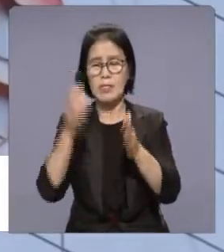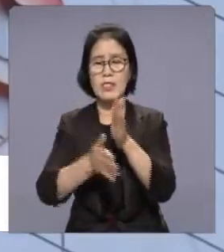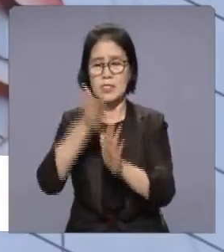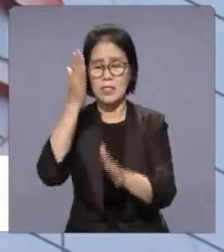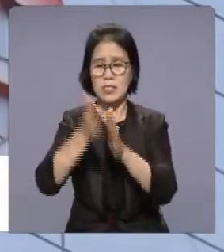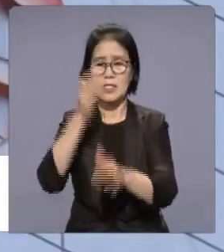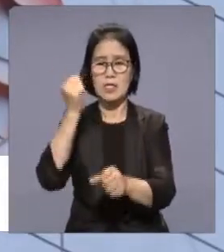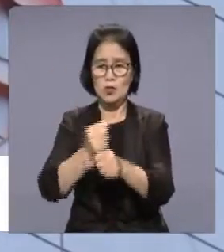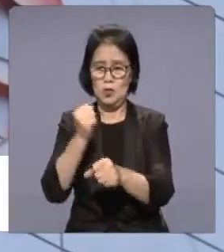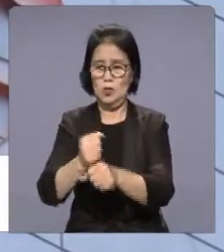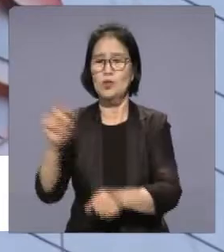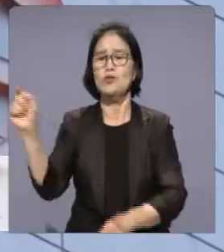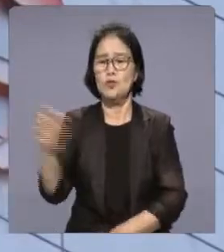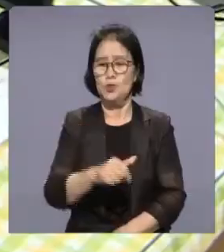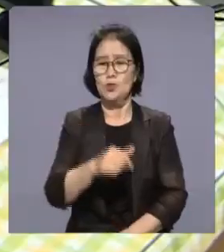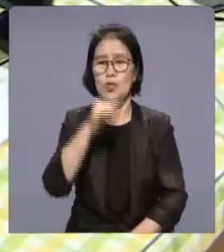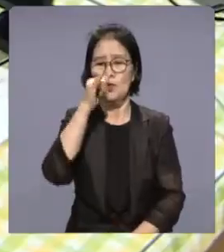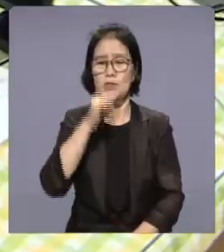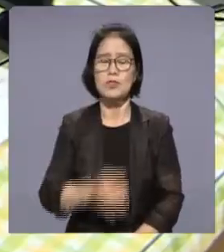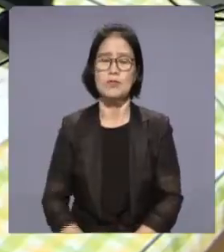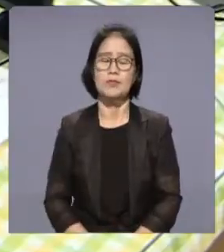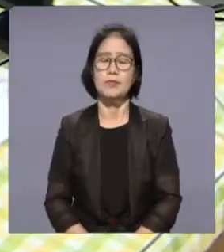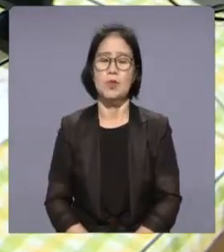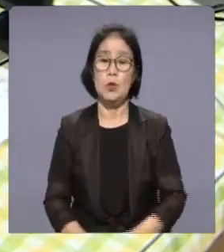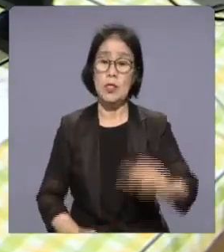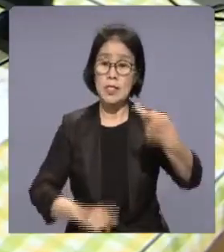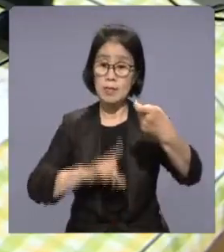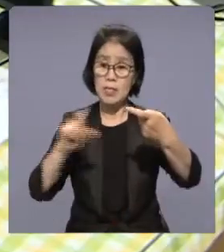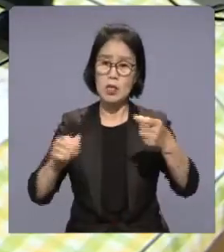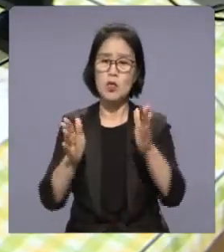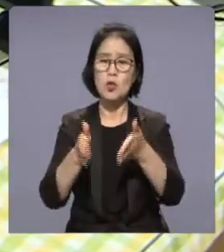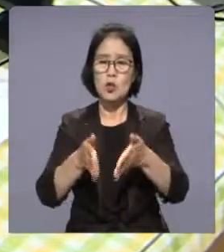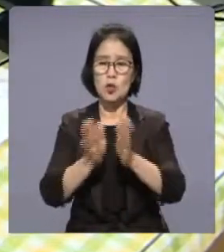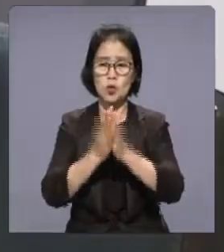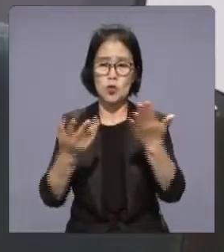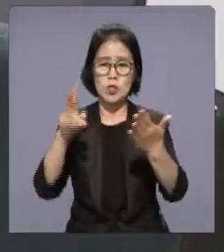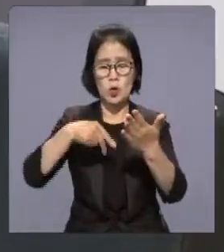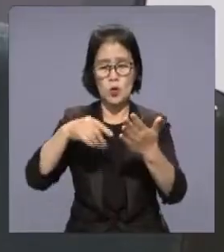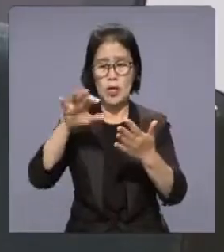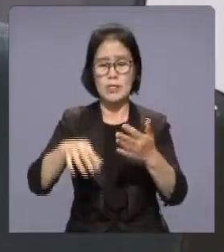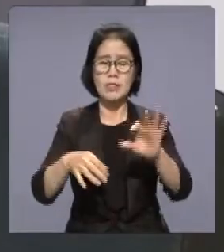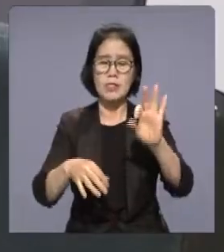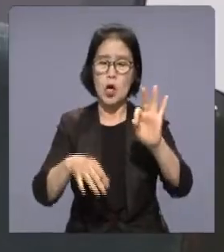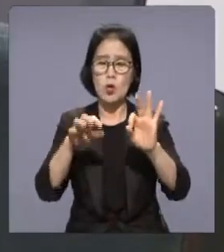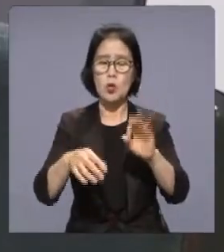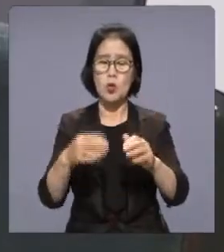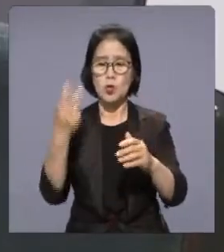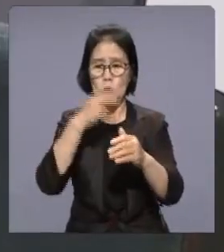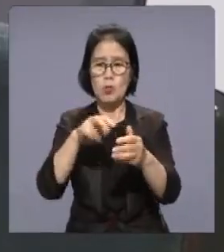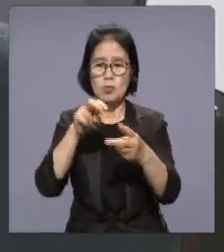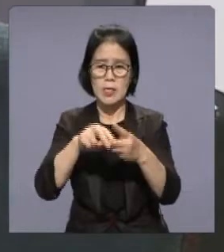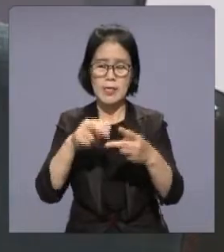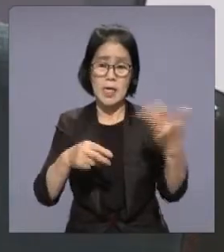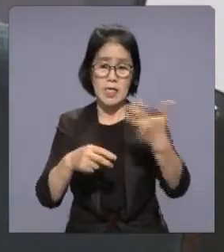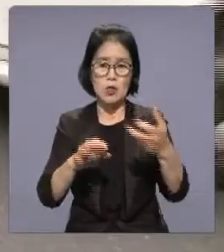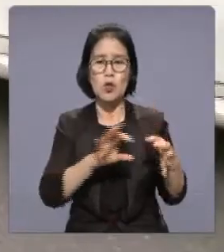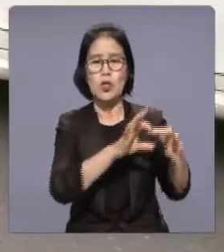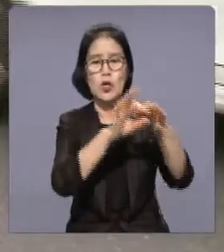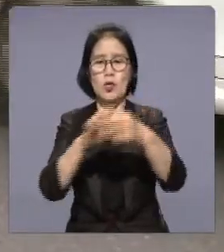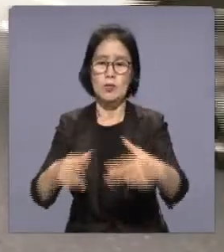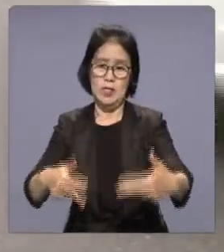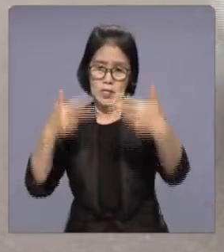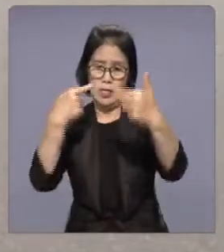조성에 속도를 내고 있습니다. 오는 11월엔 도서관 10곳과 돌봄센터 70곳을 연결하는 화상교육